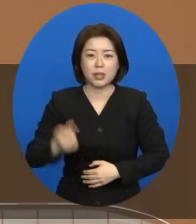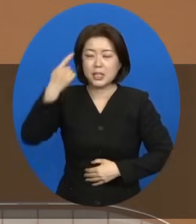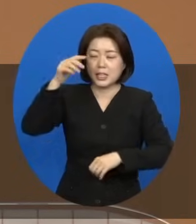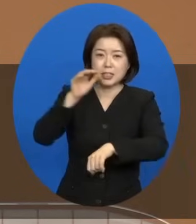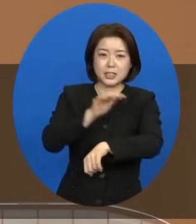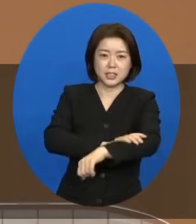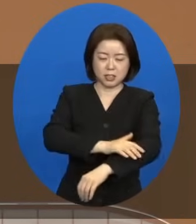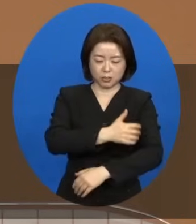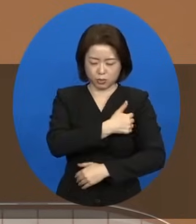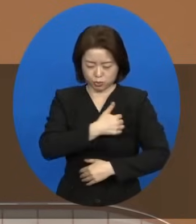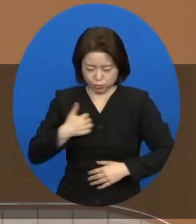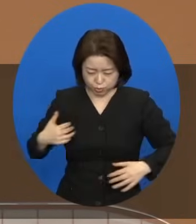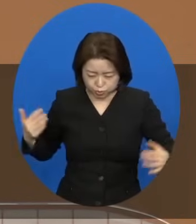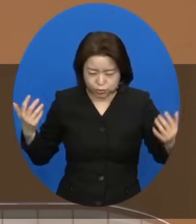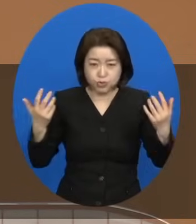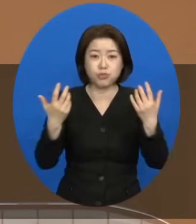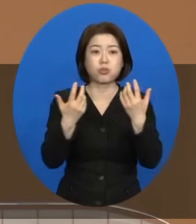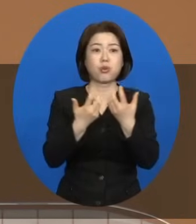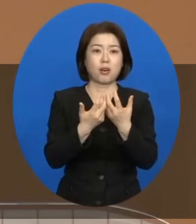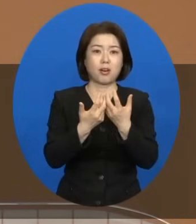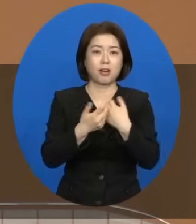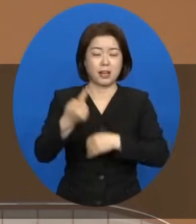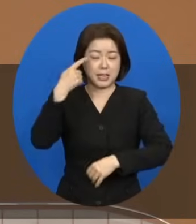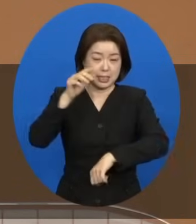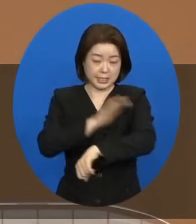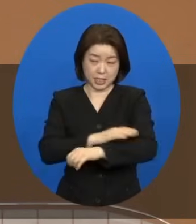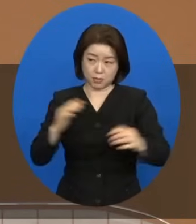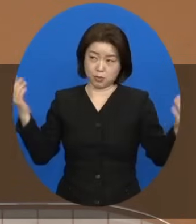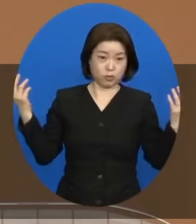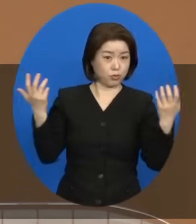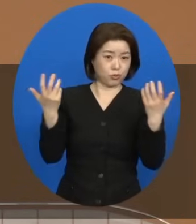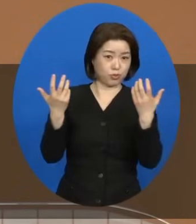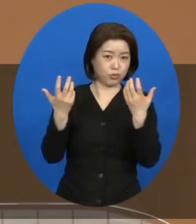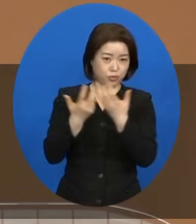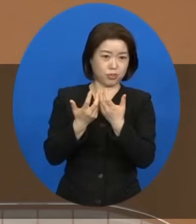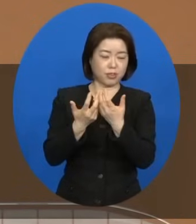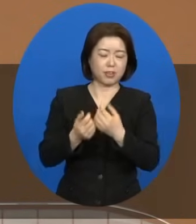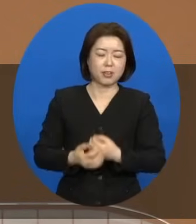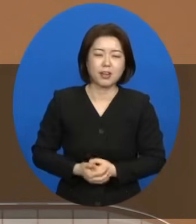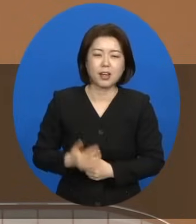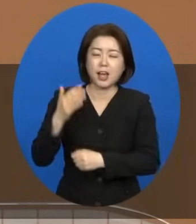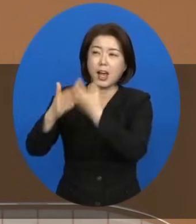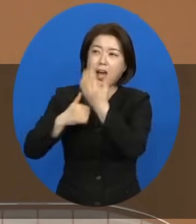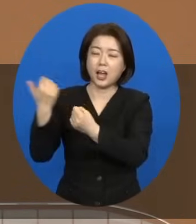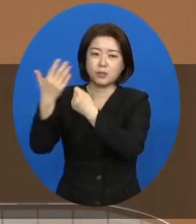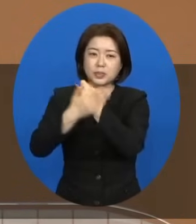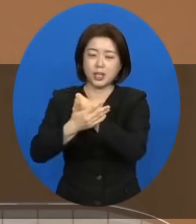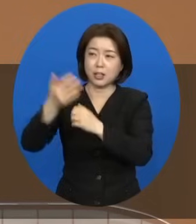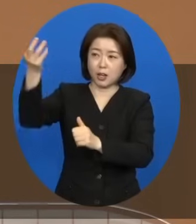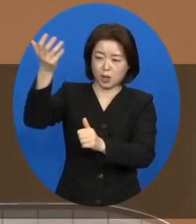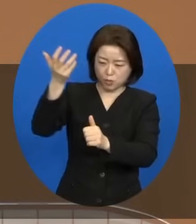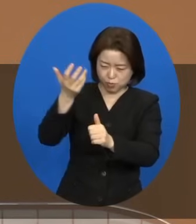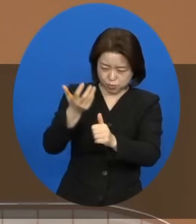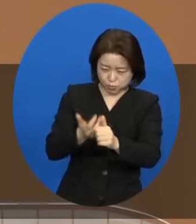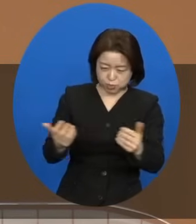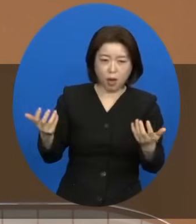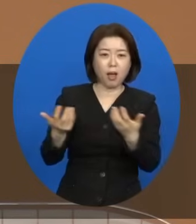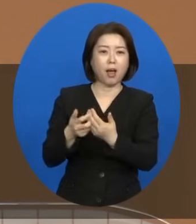지혜가 충만하여 채 지혜로 충만 채워졌다는 것이죠 하나님의 은혜가 그의 위에